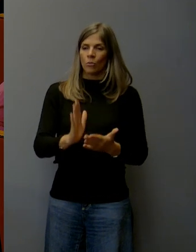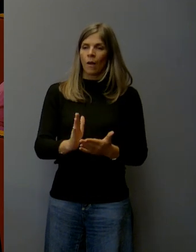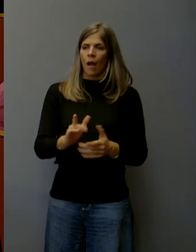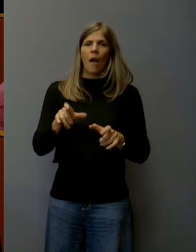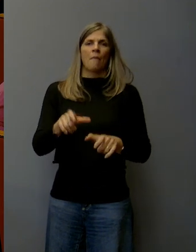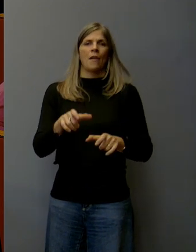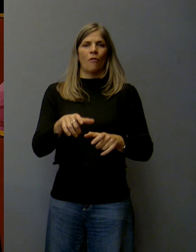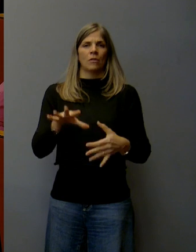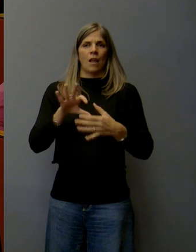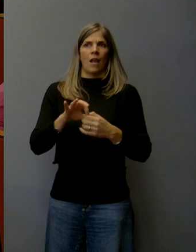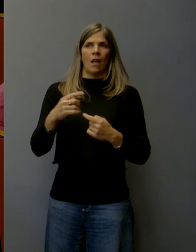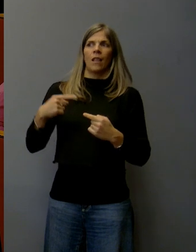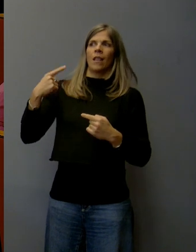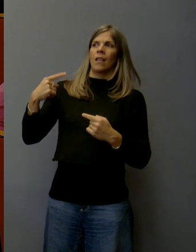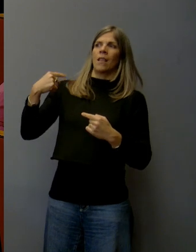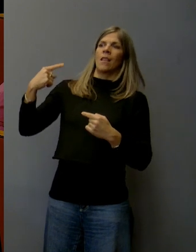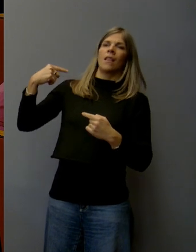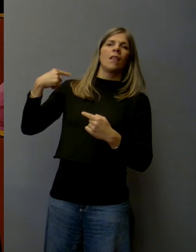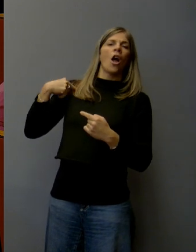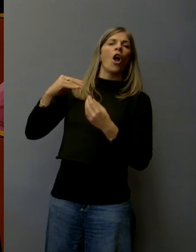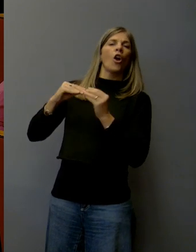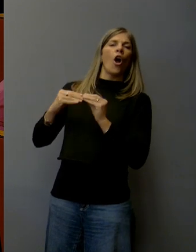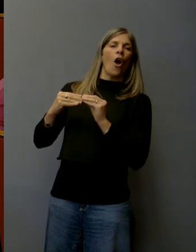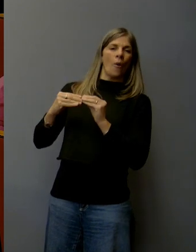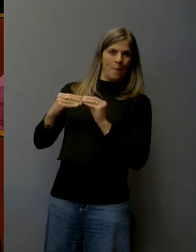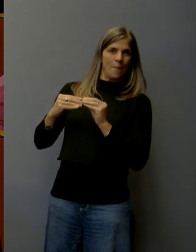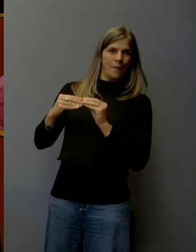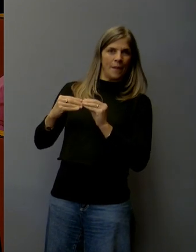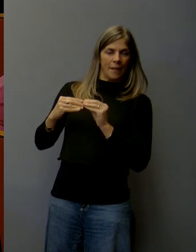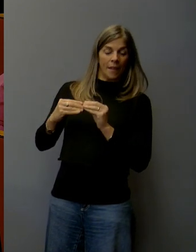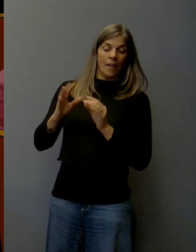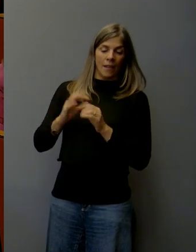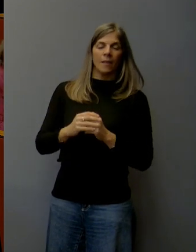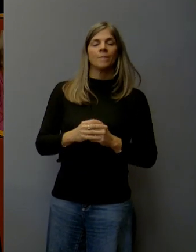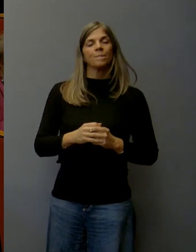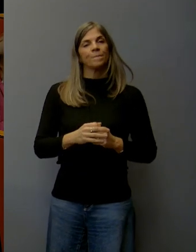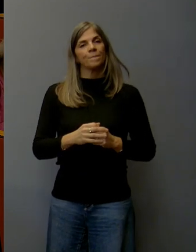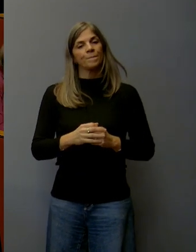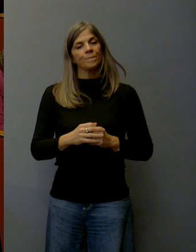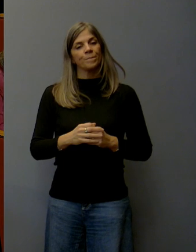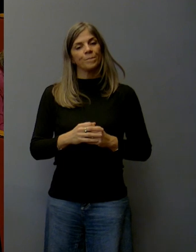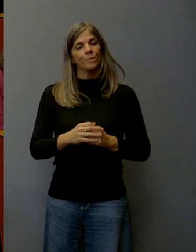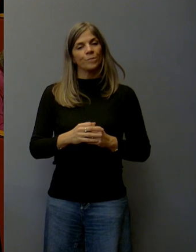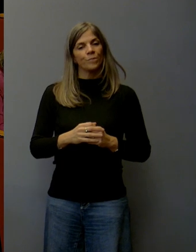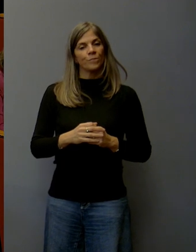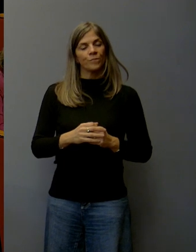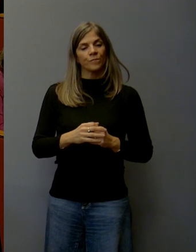consapevolezza che guardi a tutti gli elementi positivi del del passato quindi